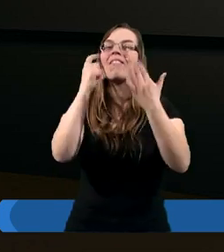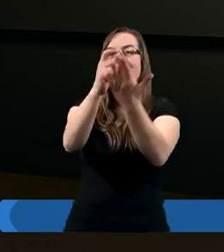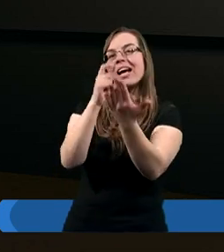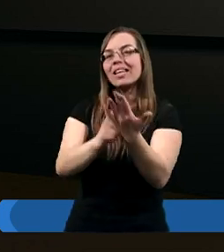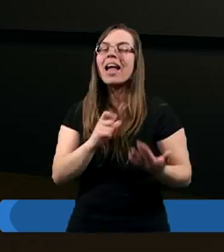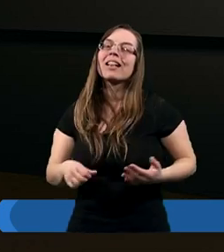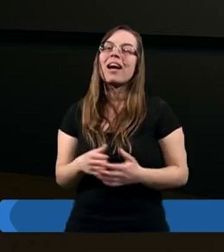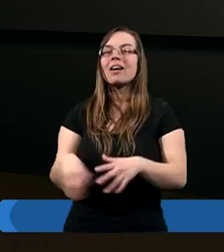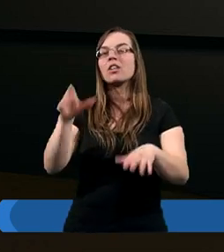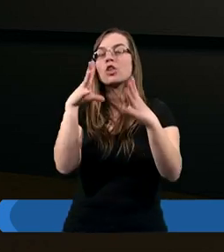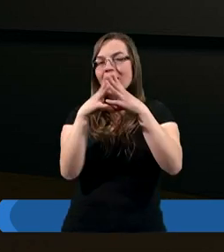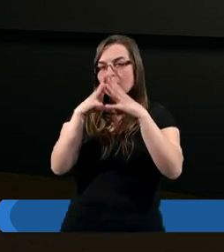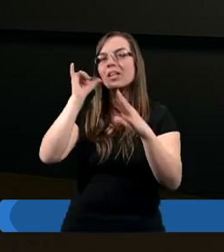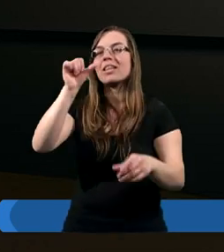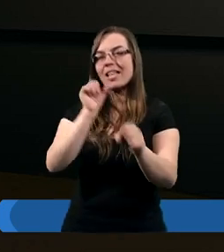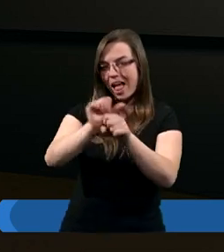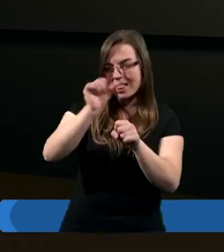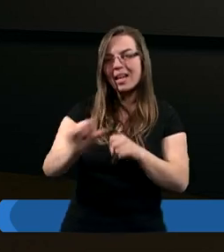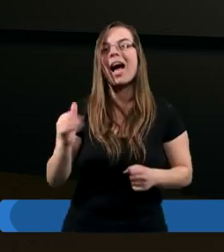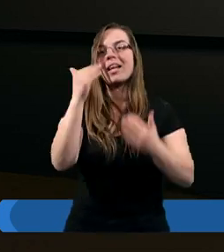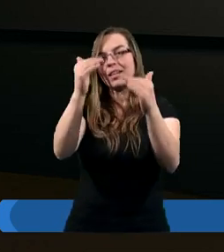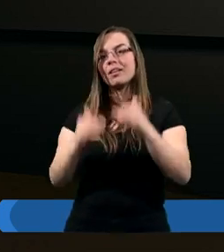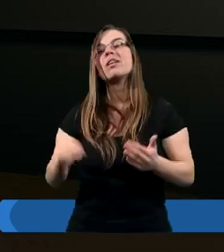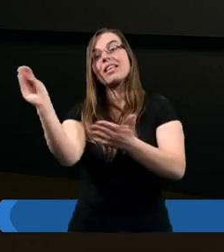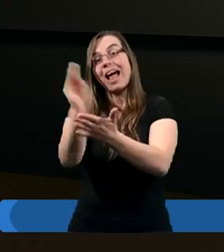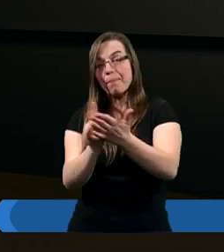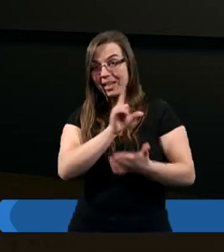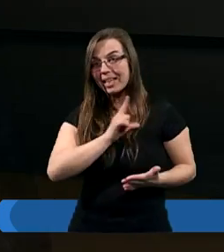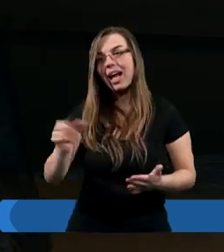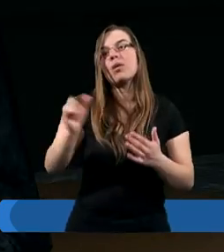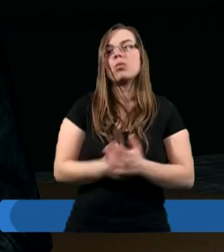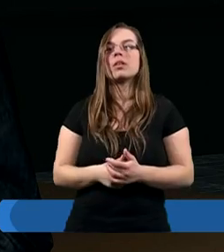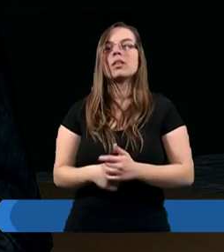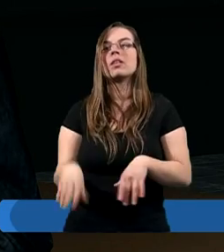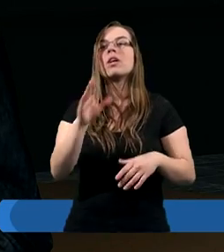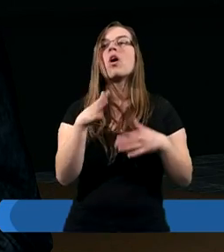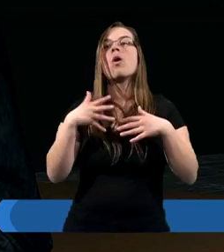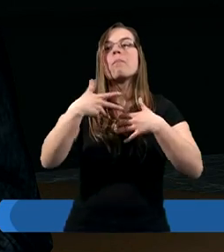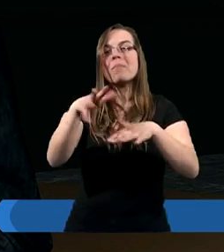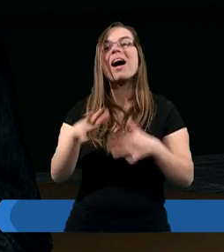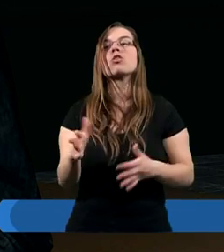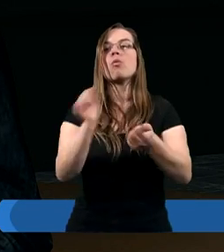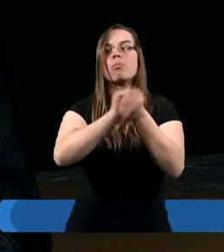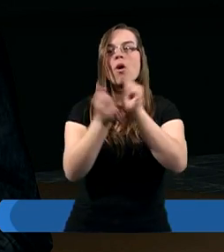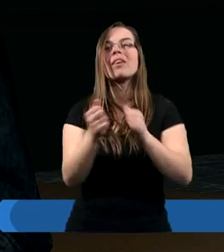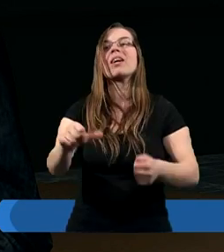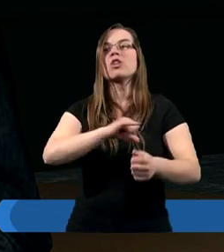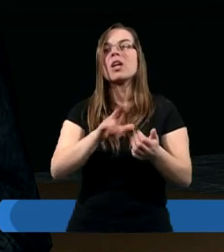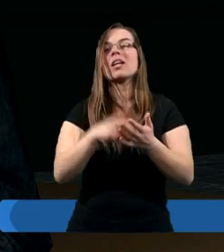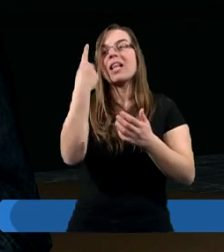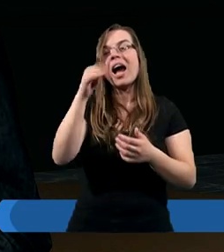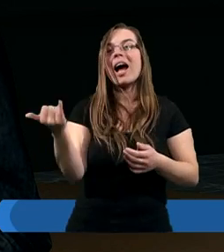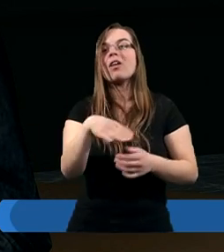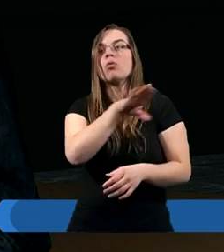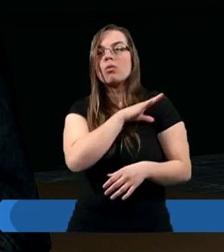wersetach 10 i 11 napisał. Umarłszy bowiem, dla grzechu raz na